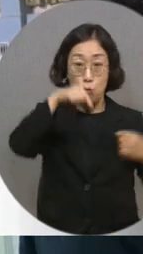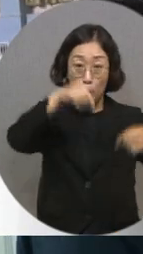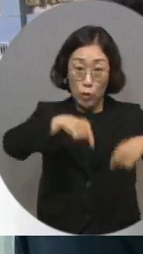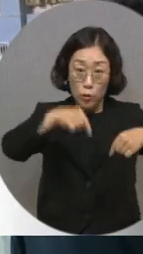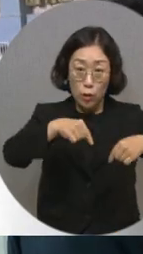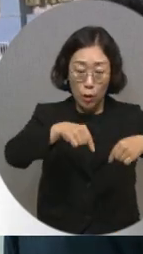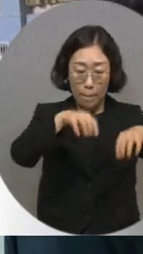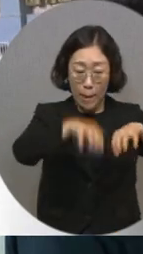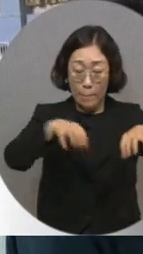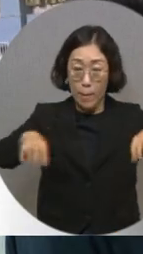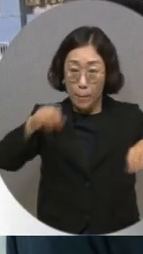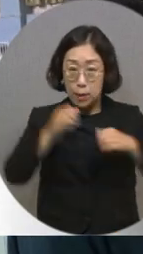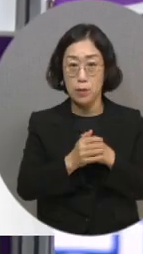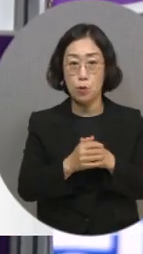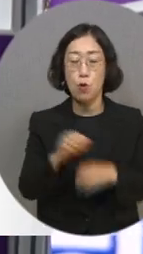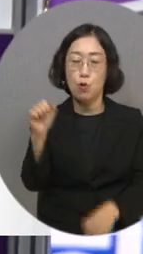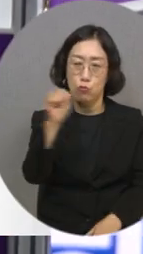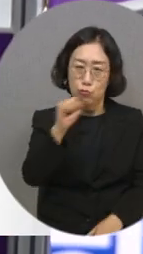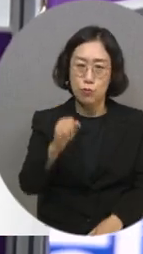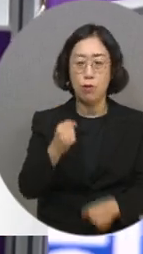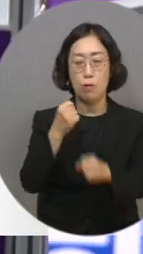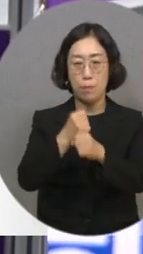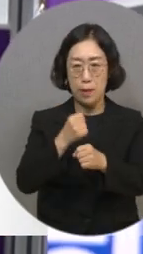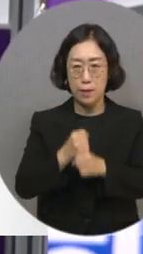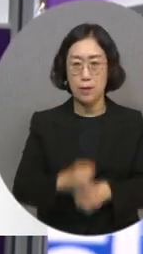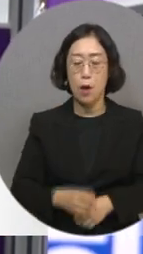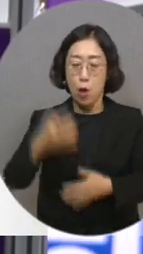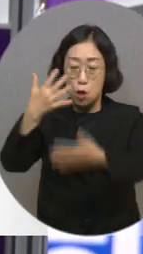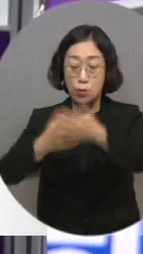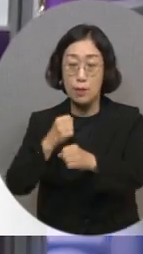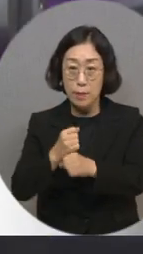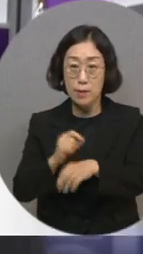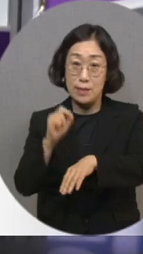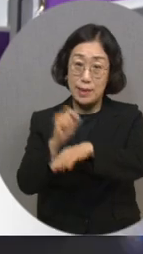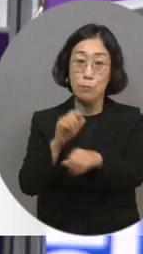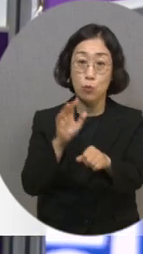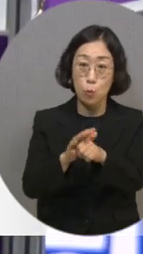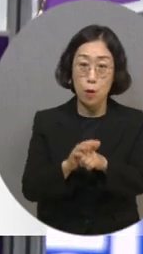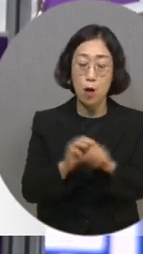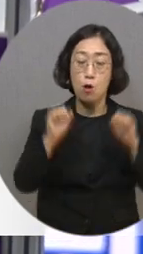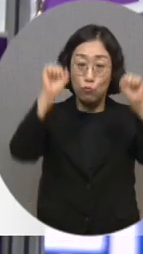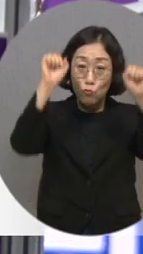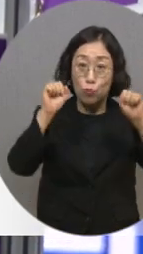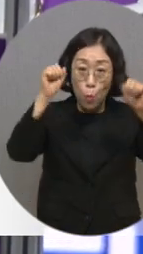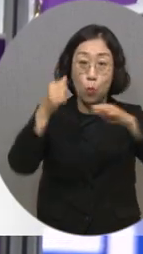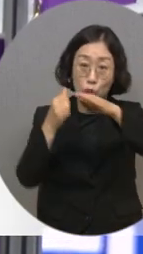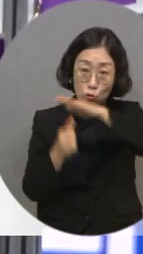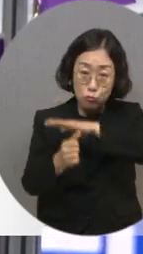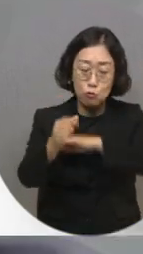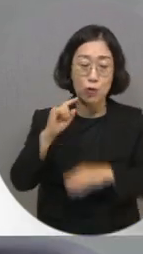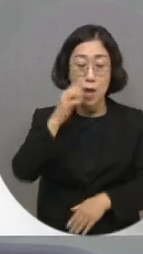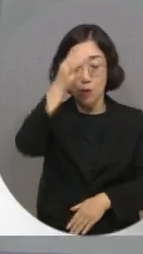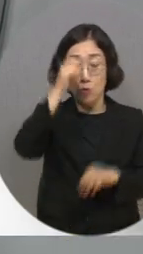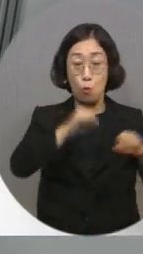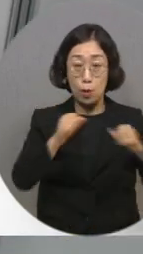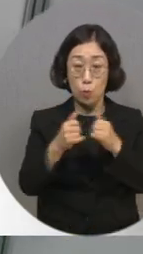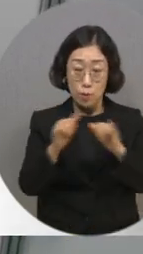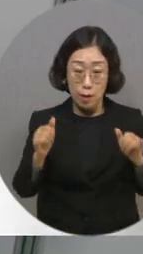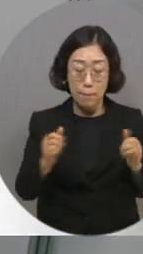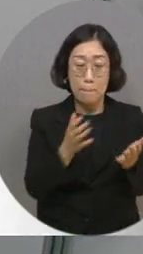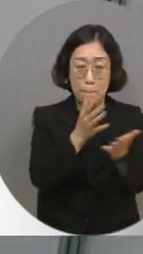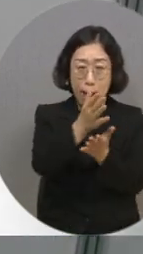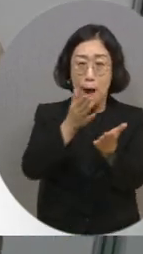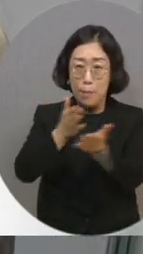디자이너, 운전직, 생산직, 사무보조, 체육선수, 예술가 등 다양한